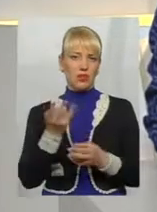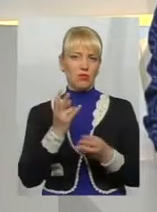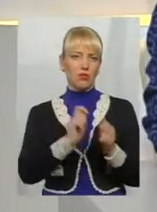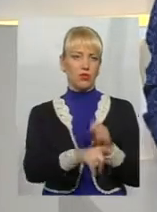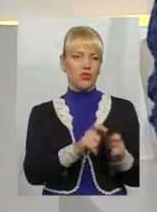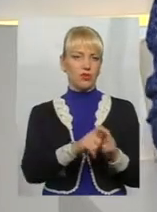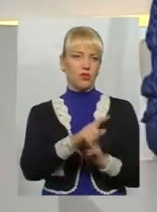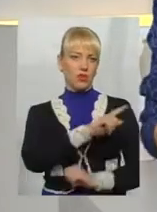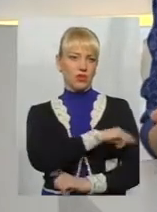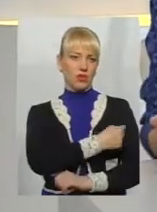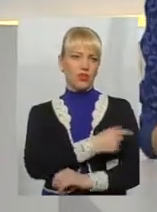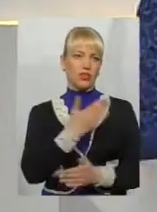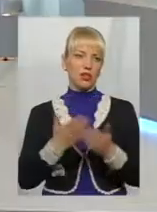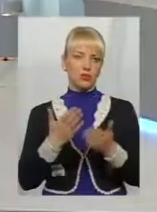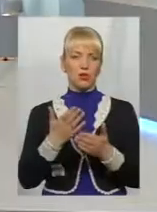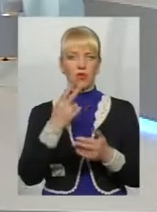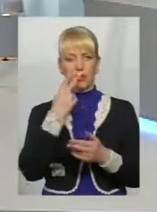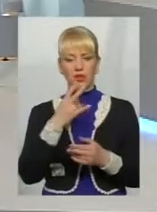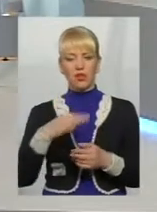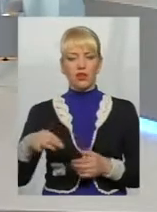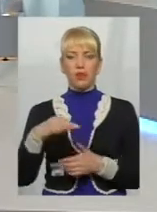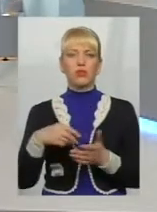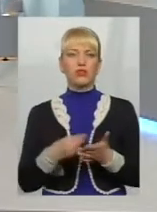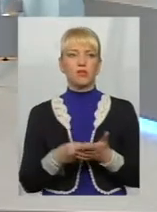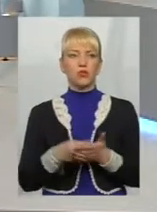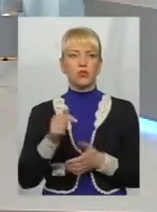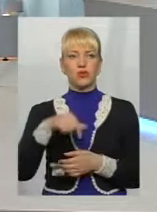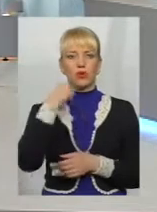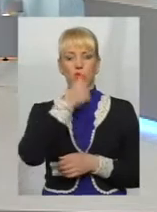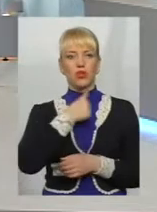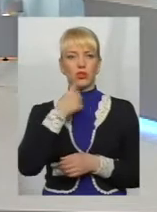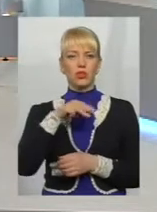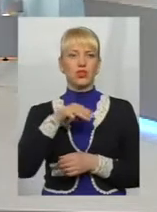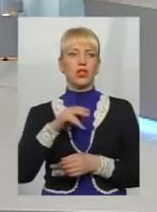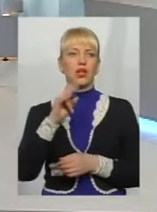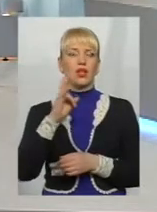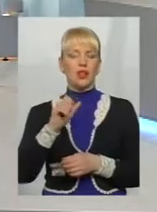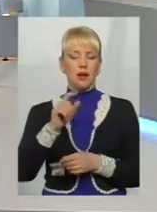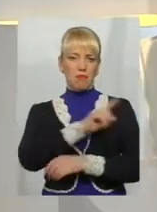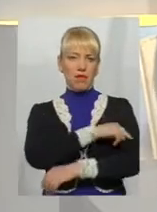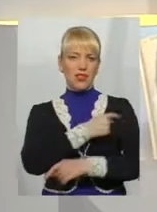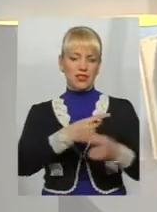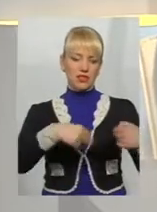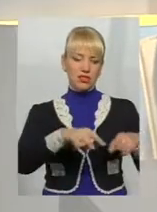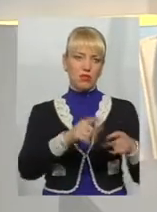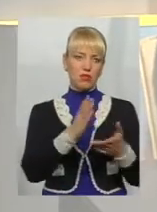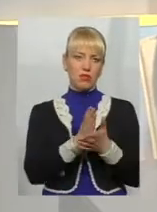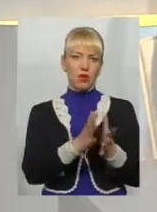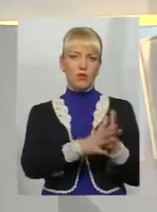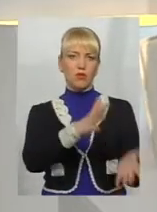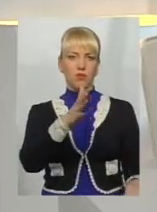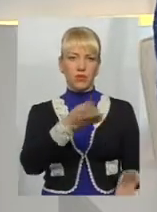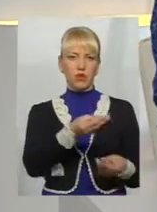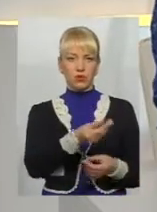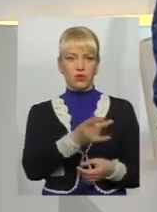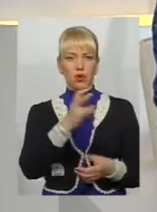медицину. Тобто, якщо поглянути на обласний бюджет цьогорічний, так, на медицину ми маємо одну суму, а